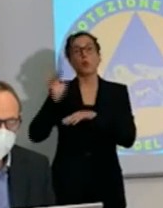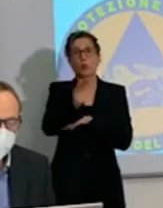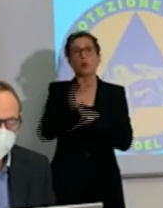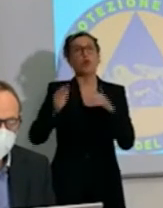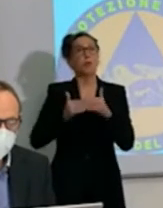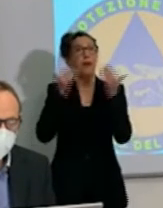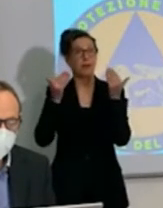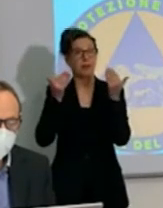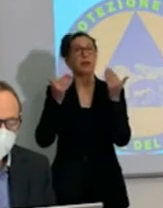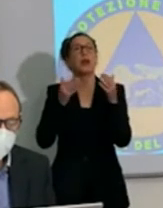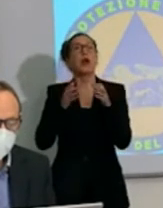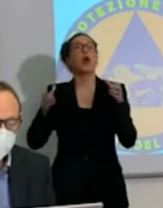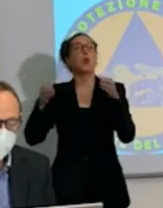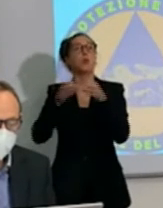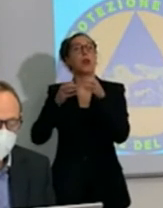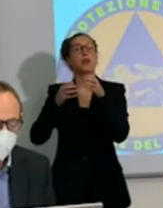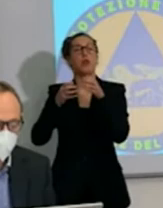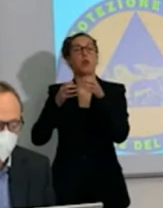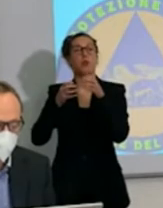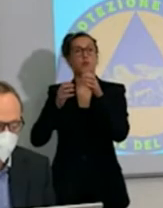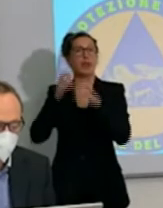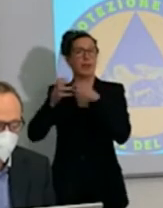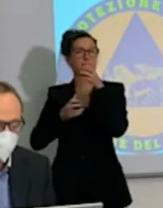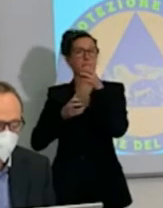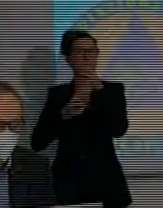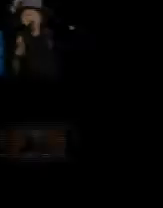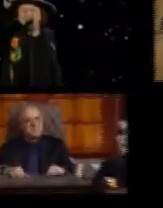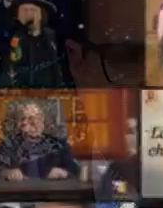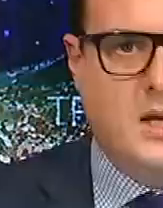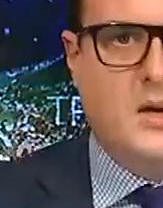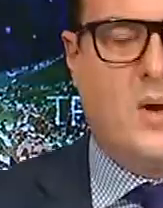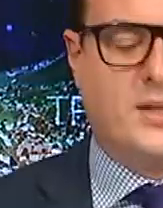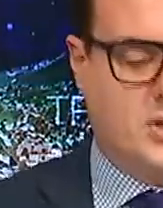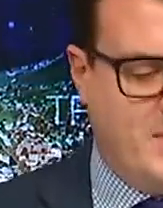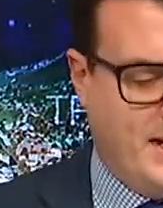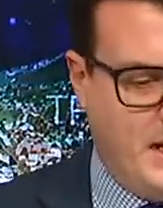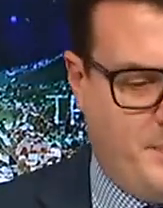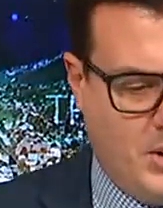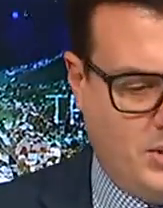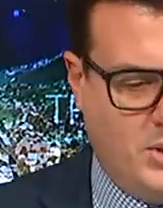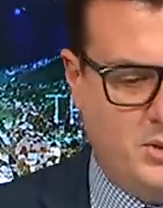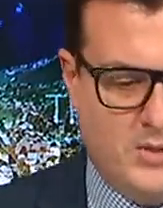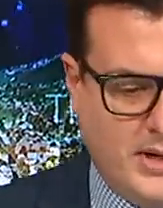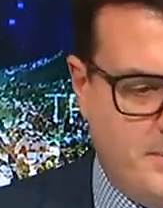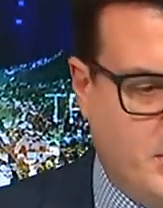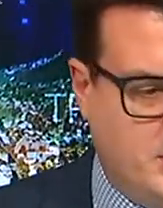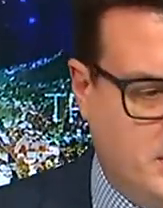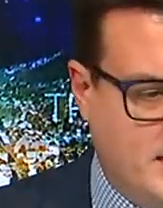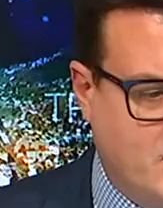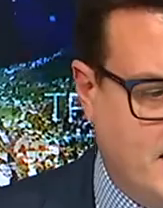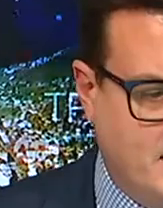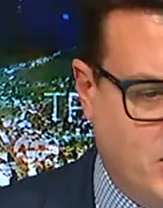autonomamente dopodiché facciamolo riunione coi direttori generali questo insomma il report è l'ultimo report